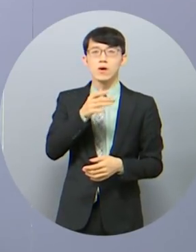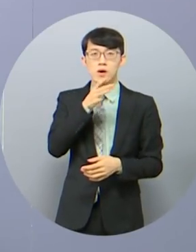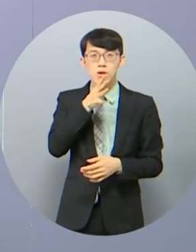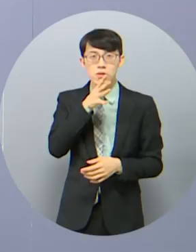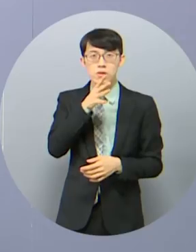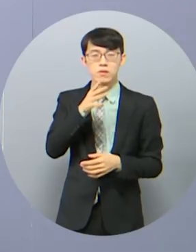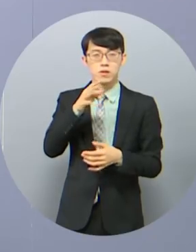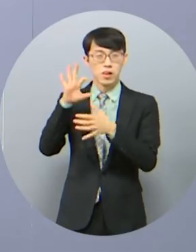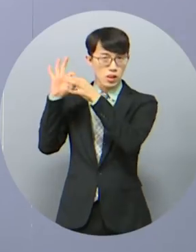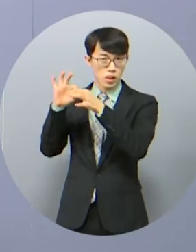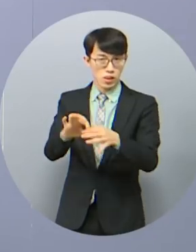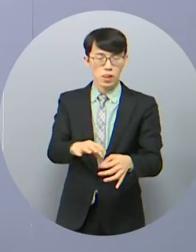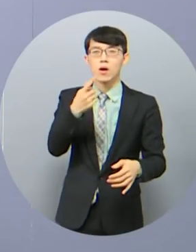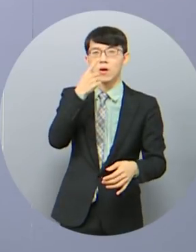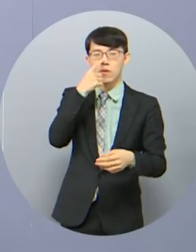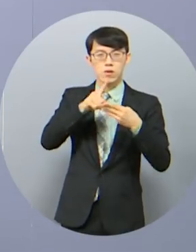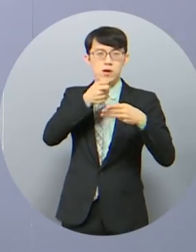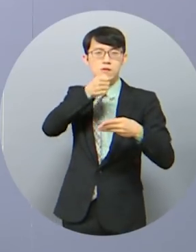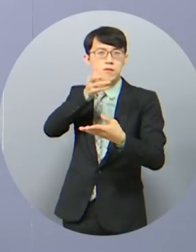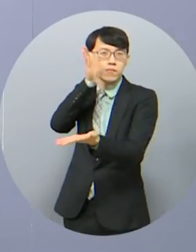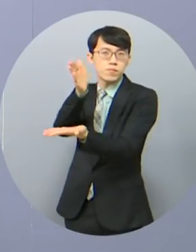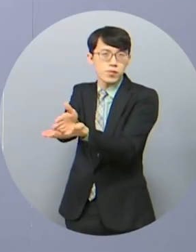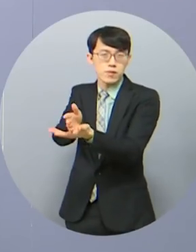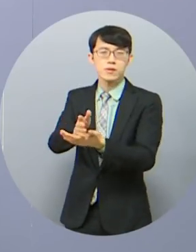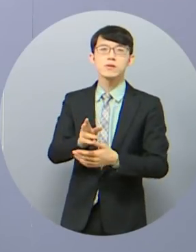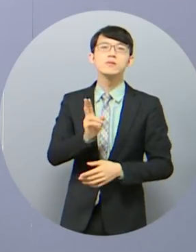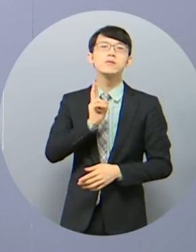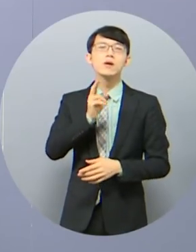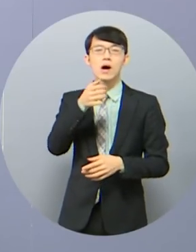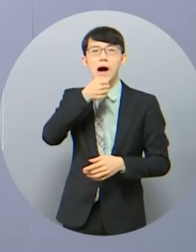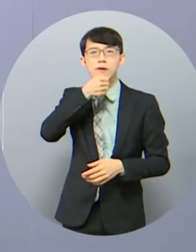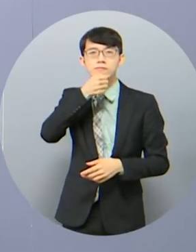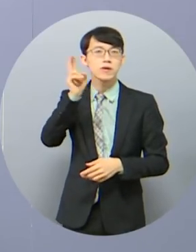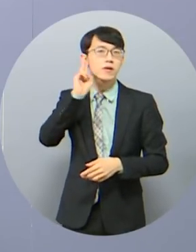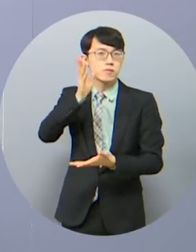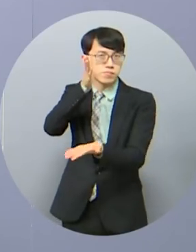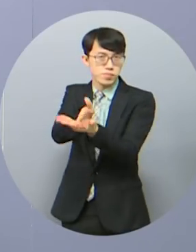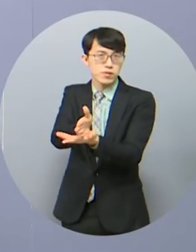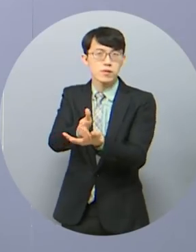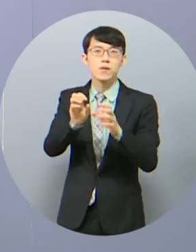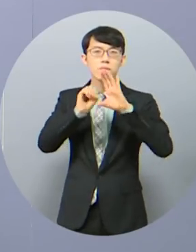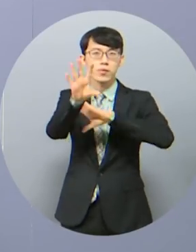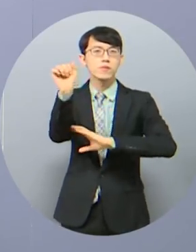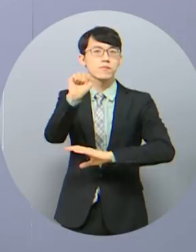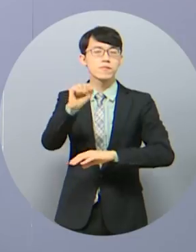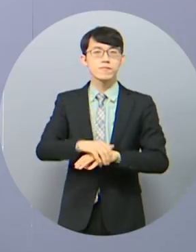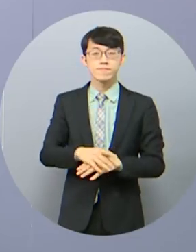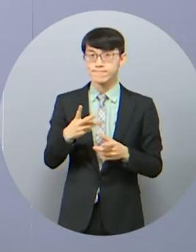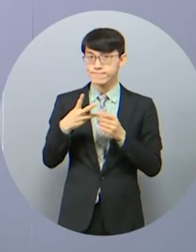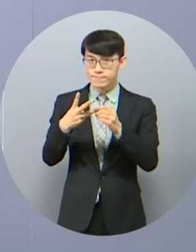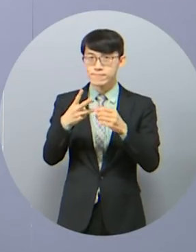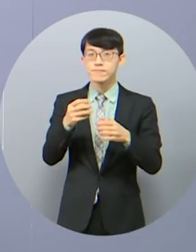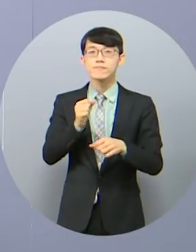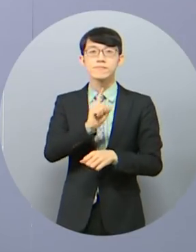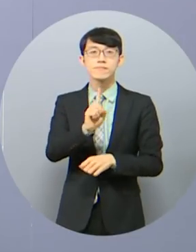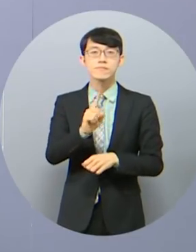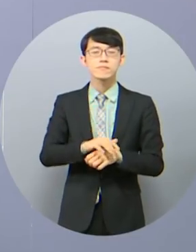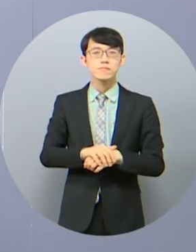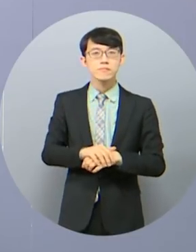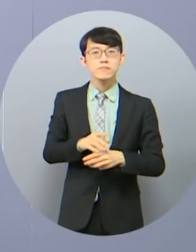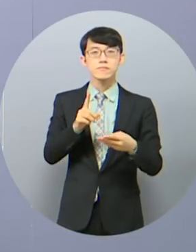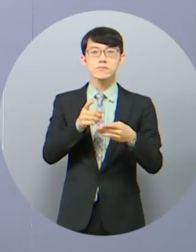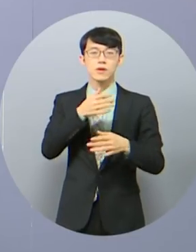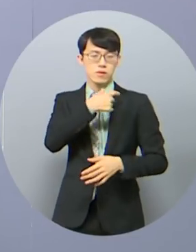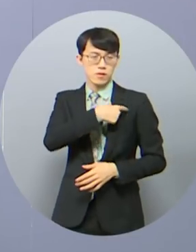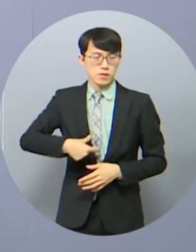予以制止，并关闭电源，不予播出。三、候选人发表政见时，以使用